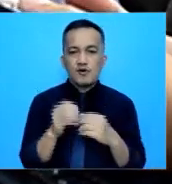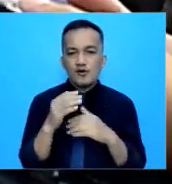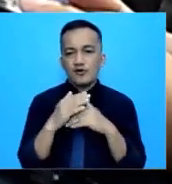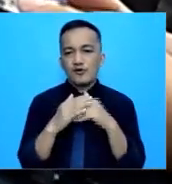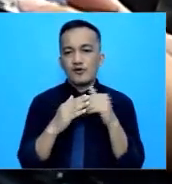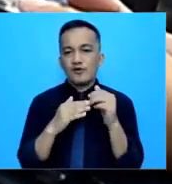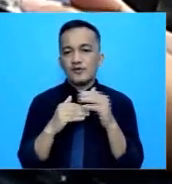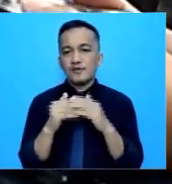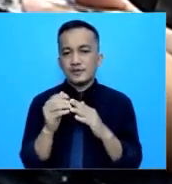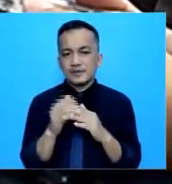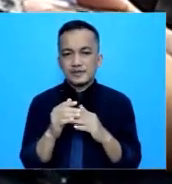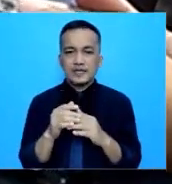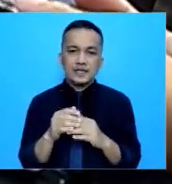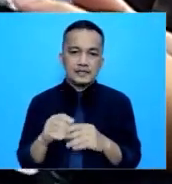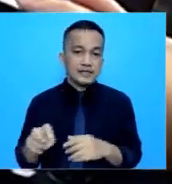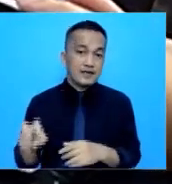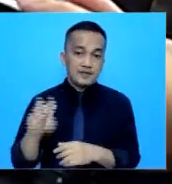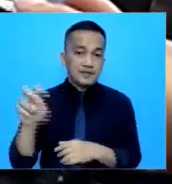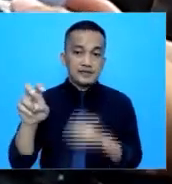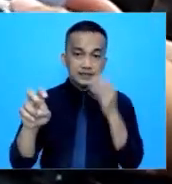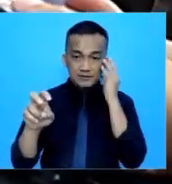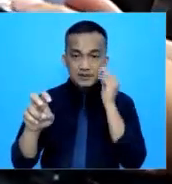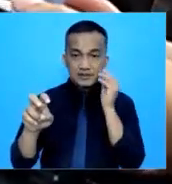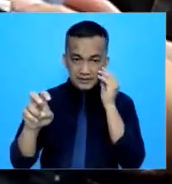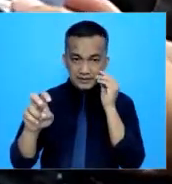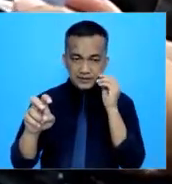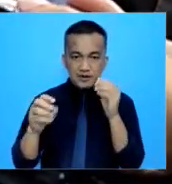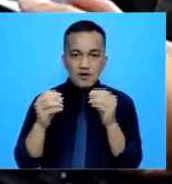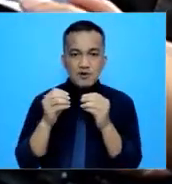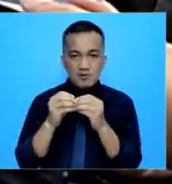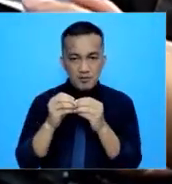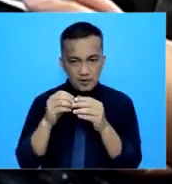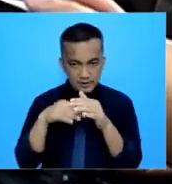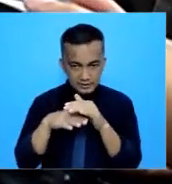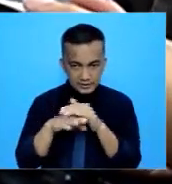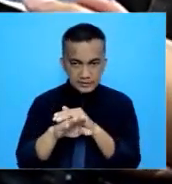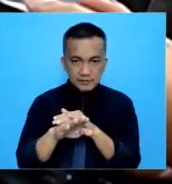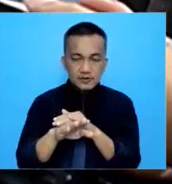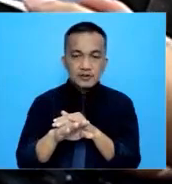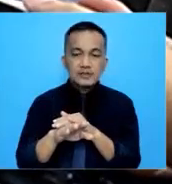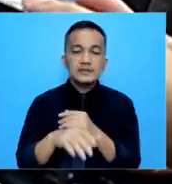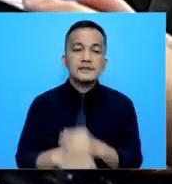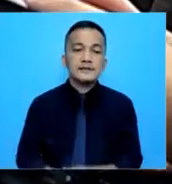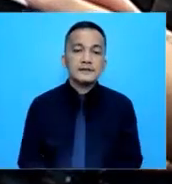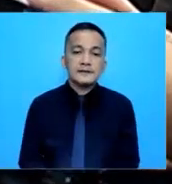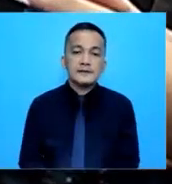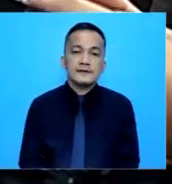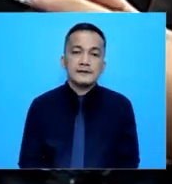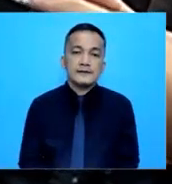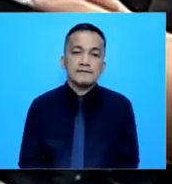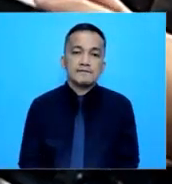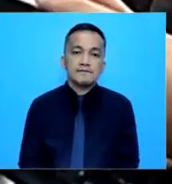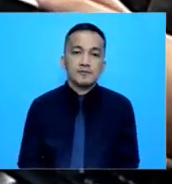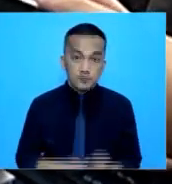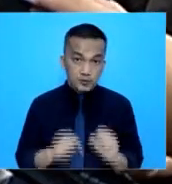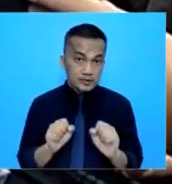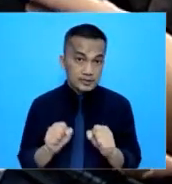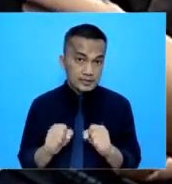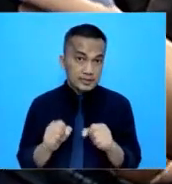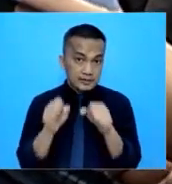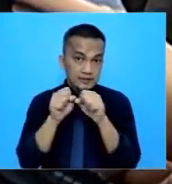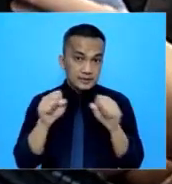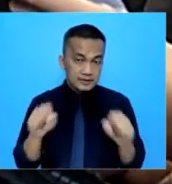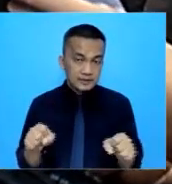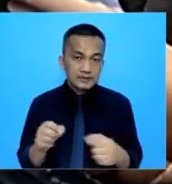kanilang travel experience. No? Magiging more accessible. No? Posible na yung mga station natin